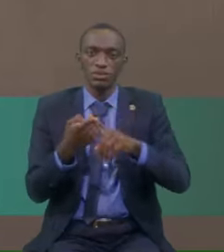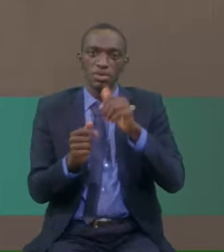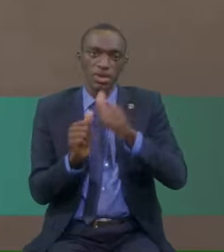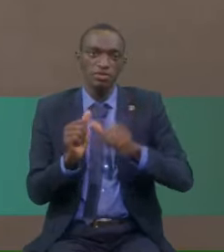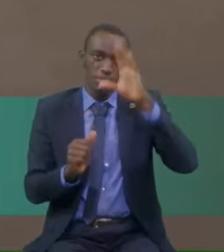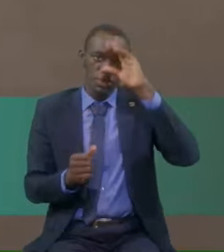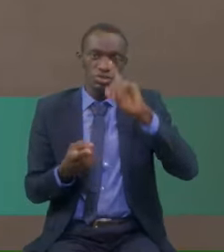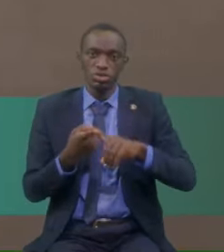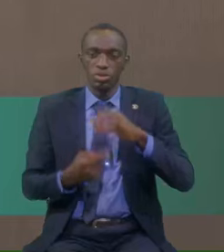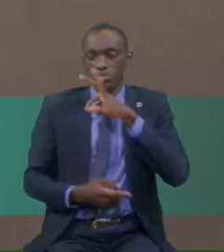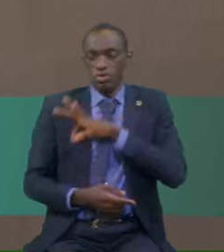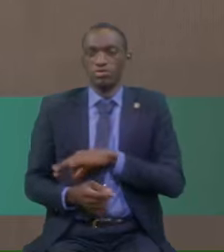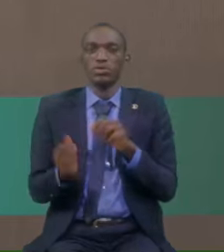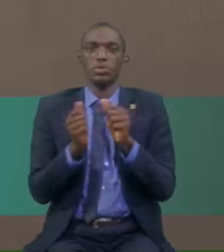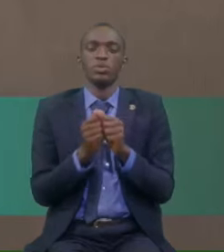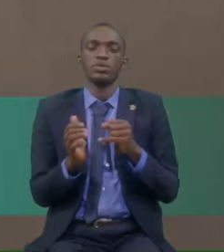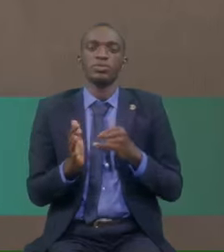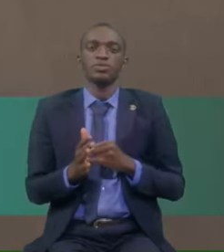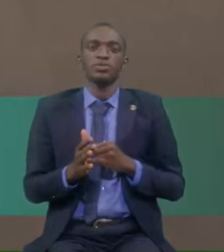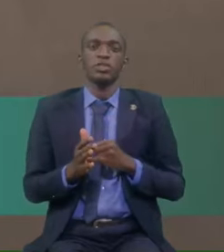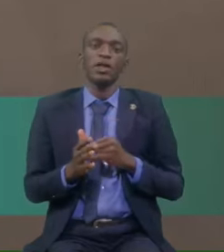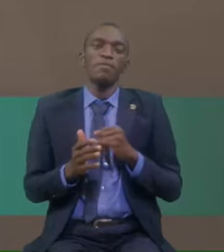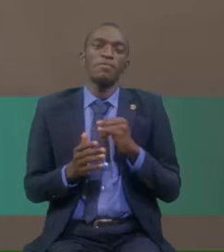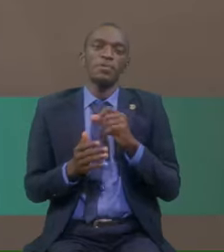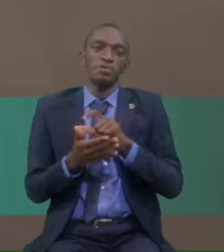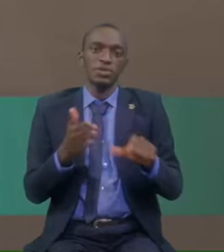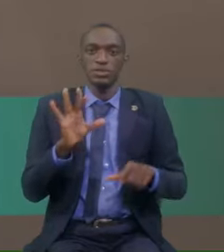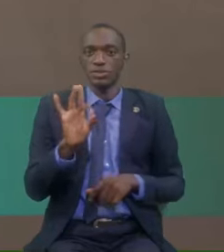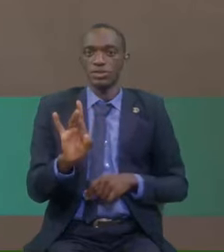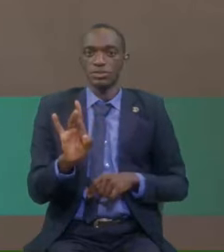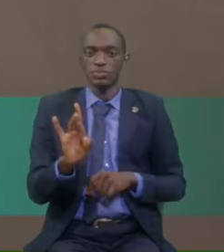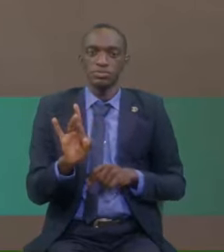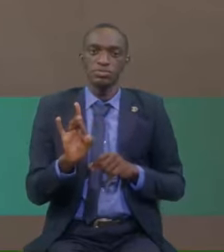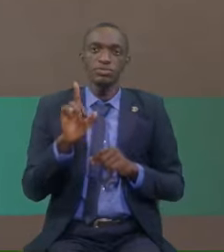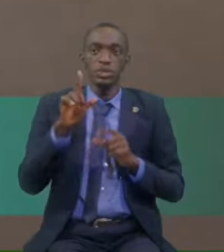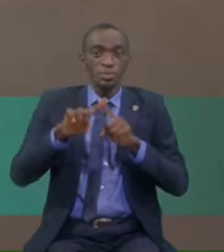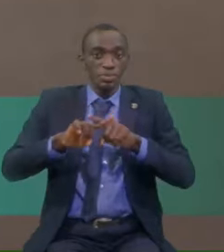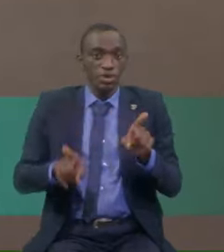l'utilité commune. Verset 8.